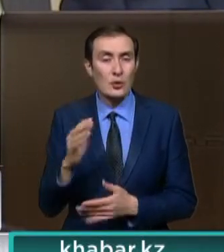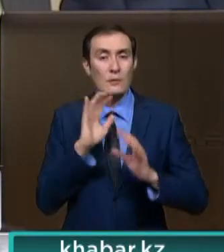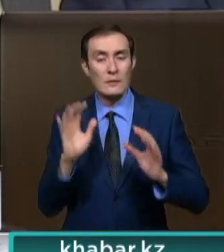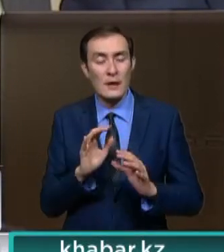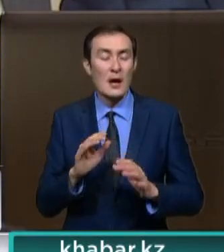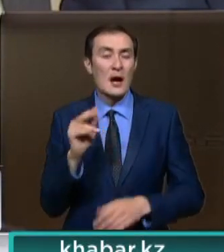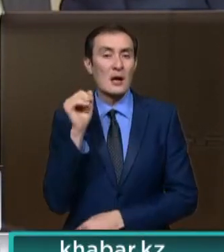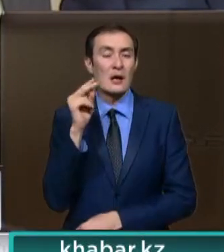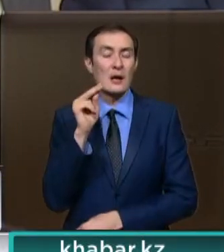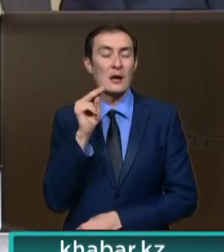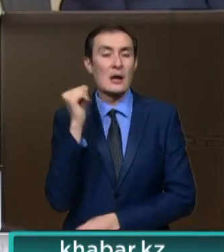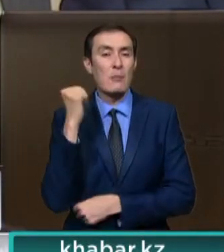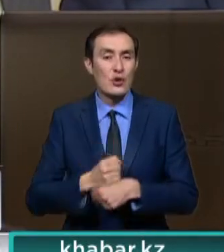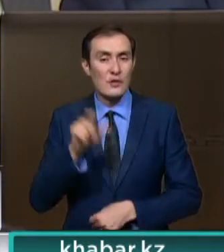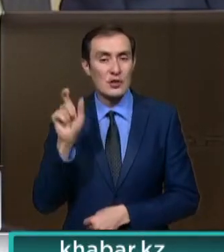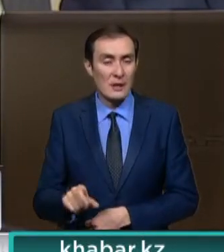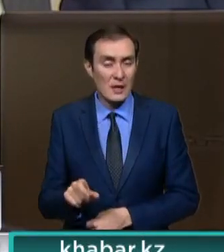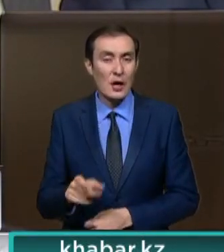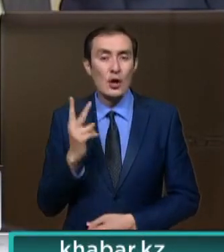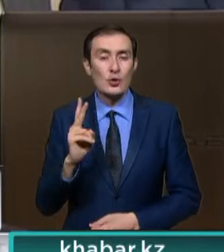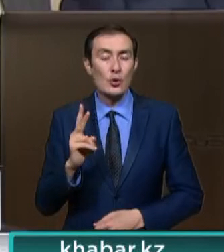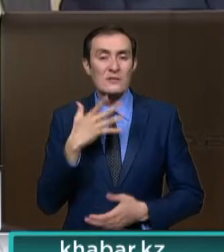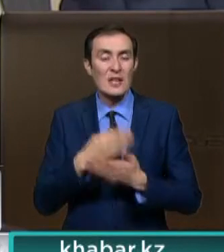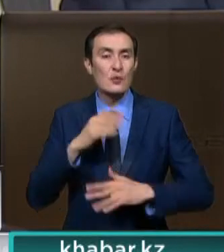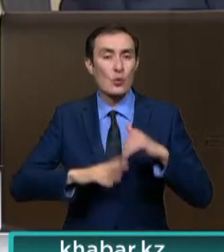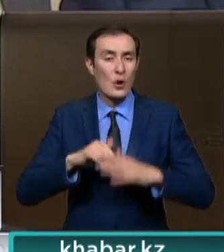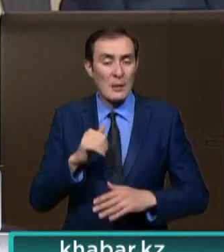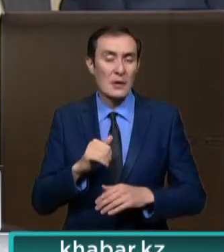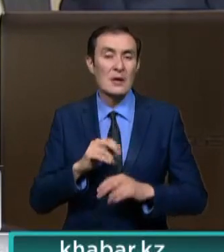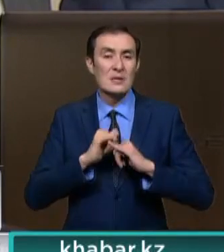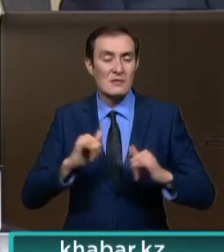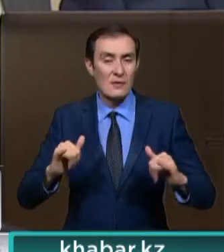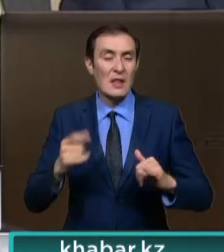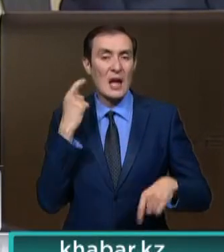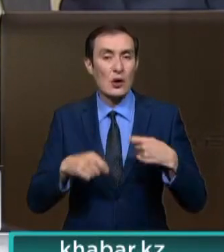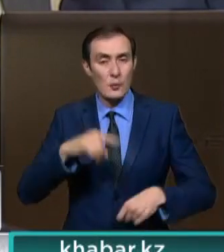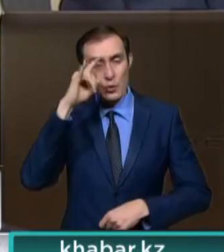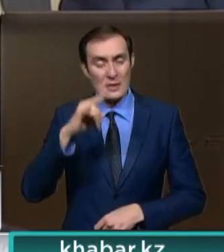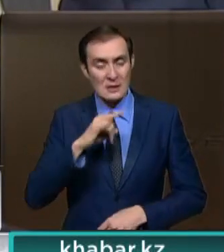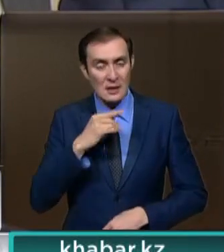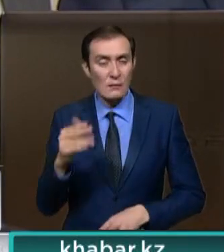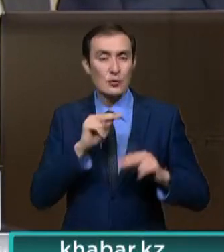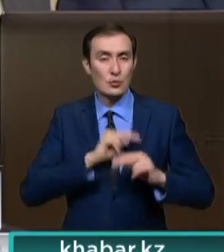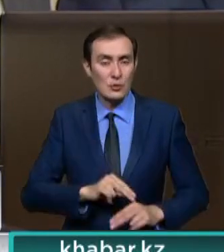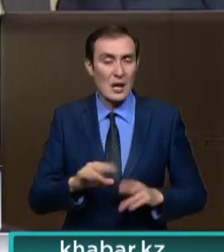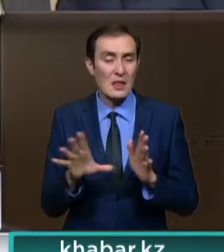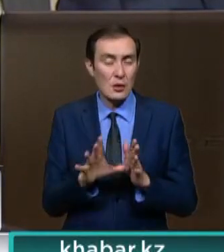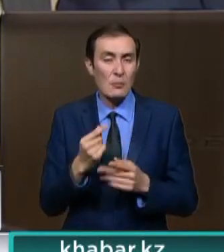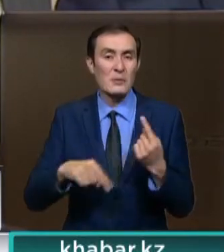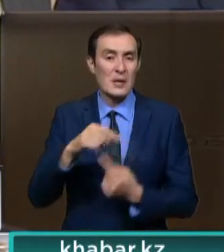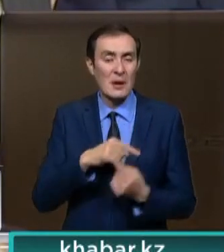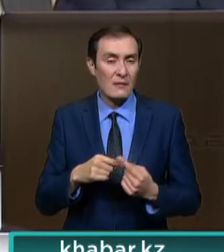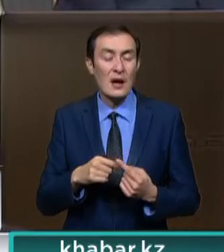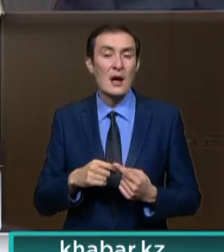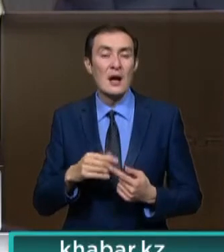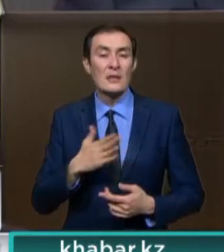доля рабочего человека, своими руками создающего добавленную стоимость. На его труд и энергию предпринимателя